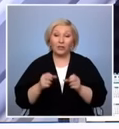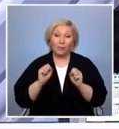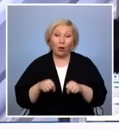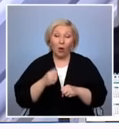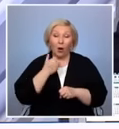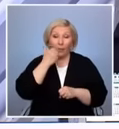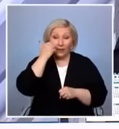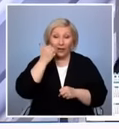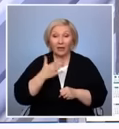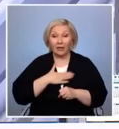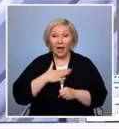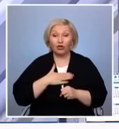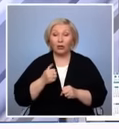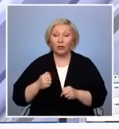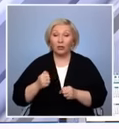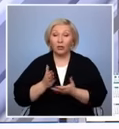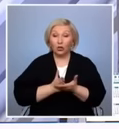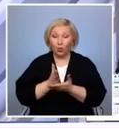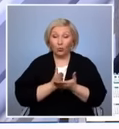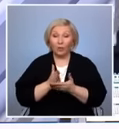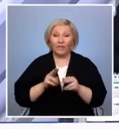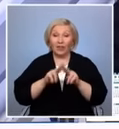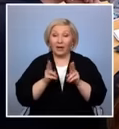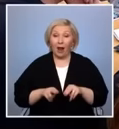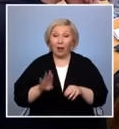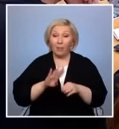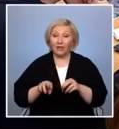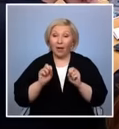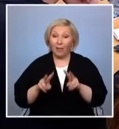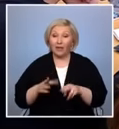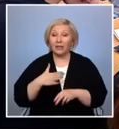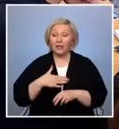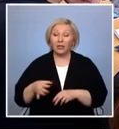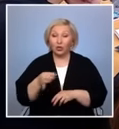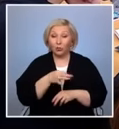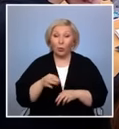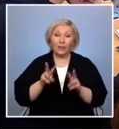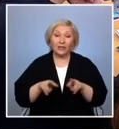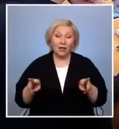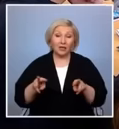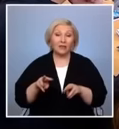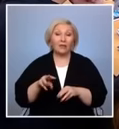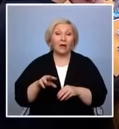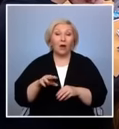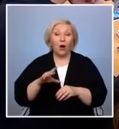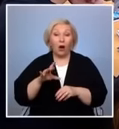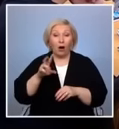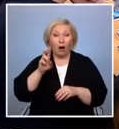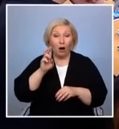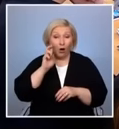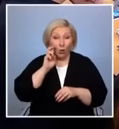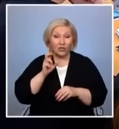ряд интересных вещей, касающихся злободневных проблем и тем региона, а также услышать несколько неожиданных и